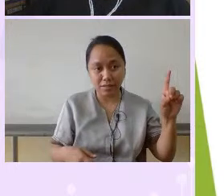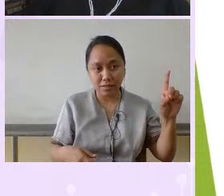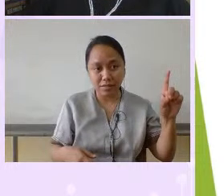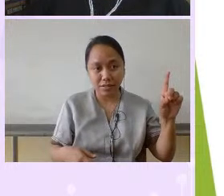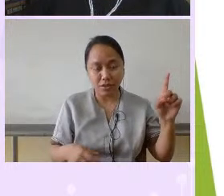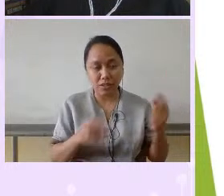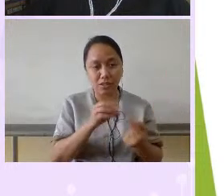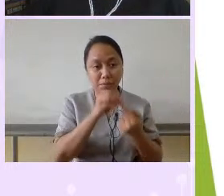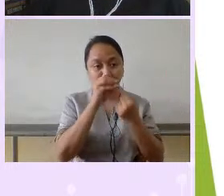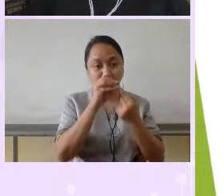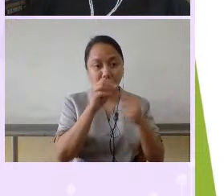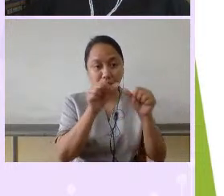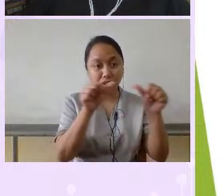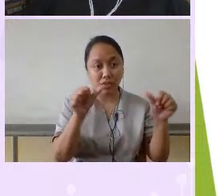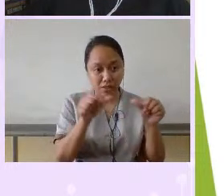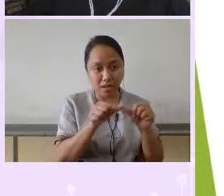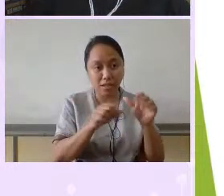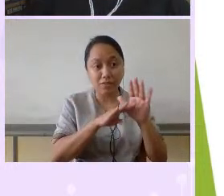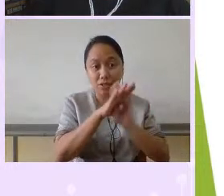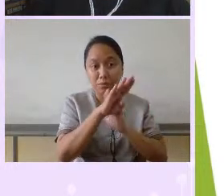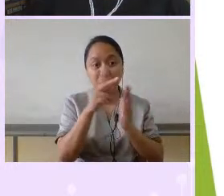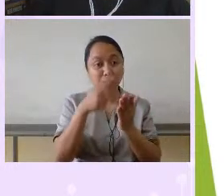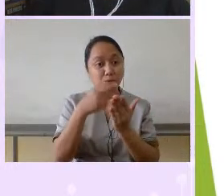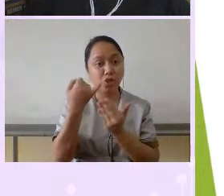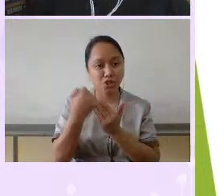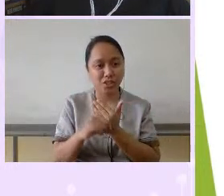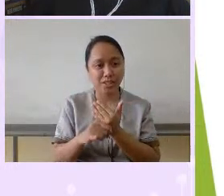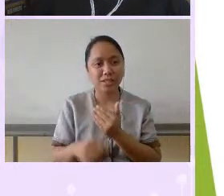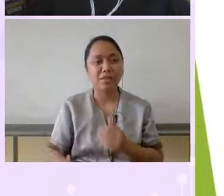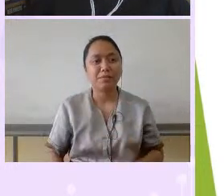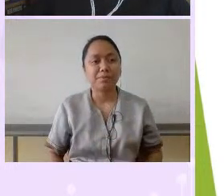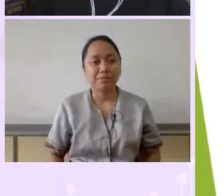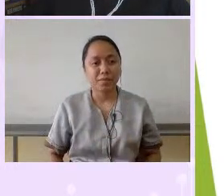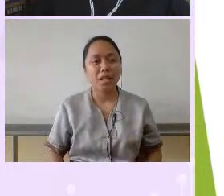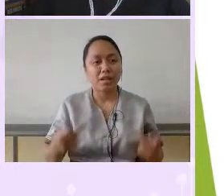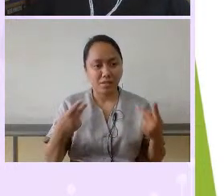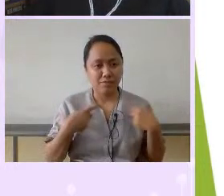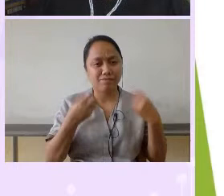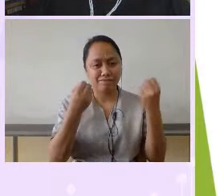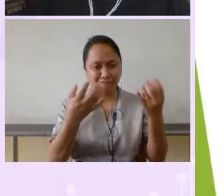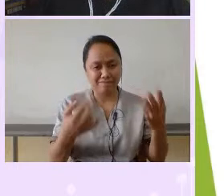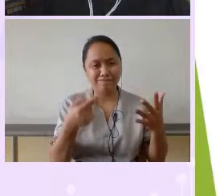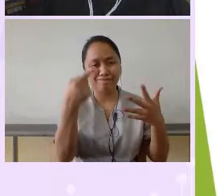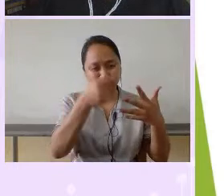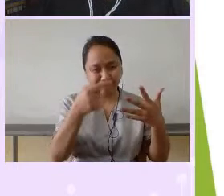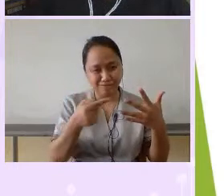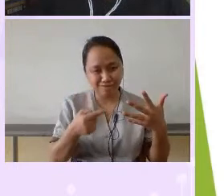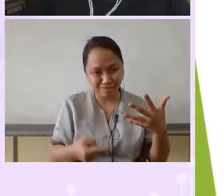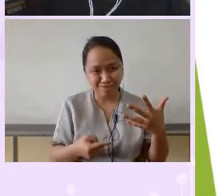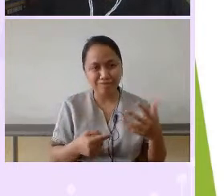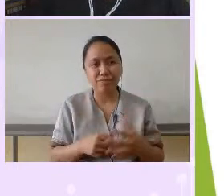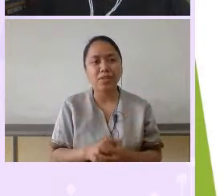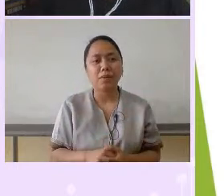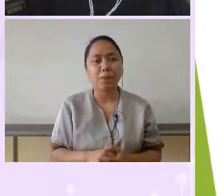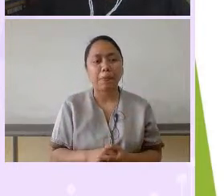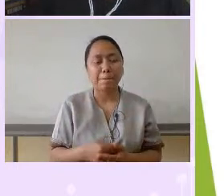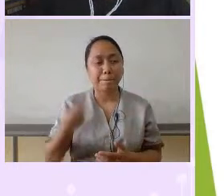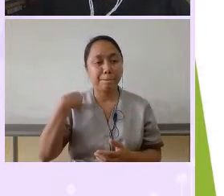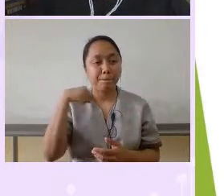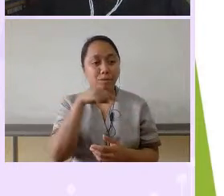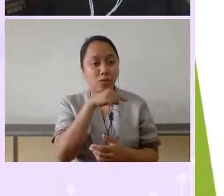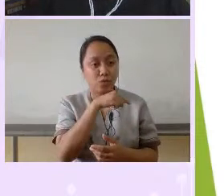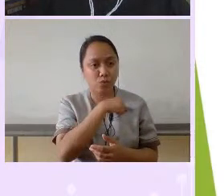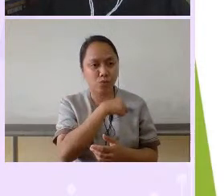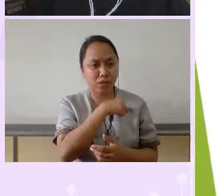Project. May Balik Probinsya Bagong Pag-asa Project and marami pa pong iba. So yan, mini-mainstream po natin kung ano